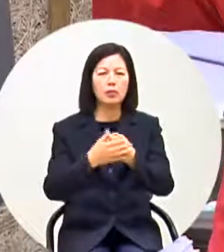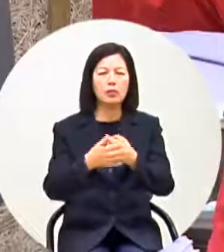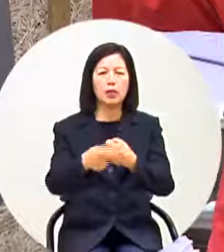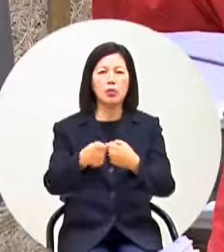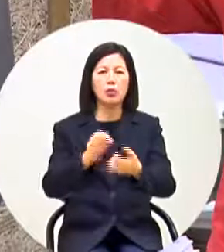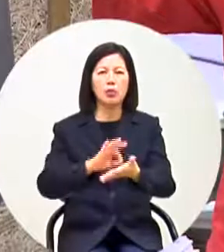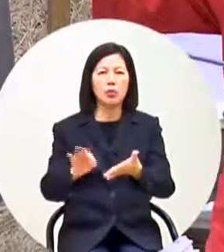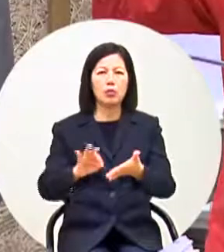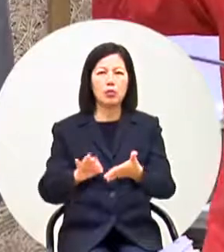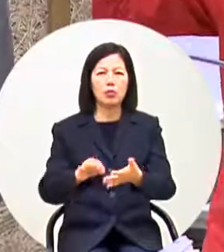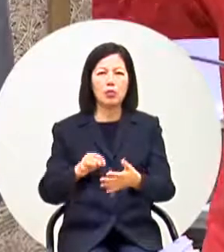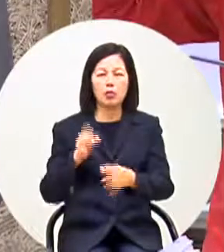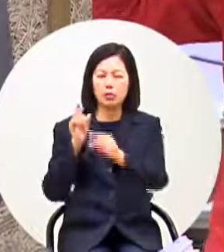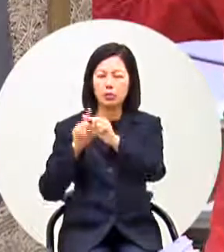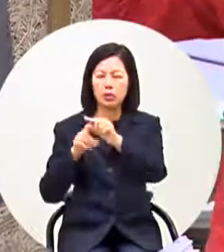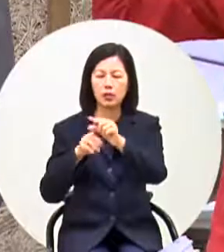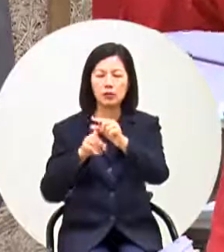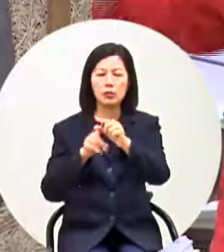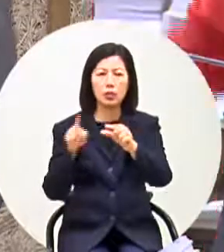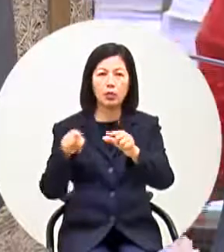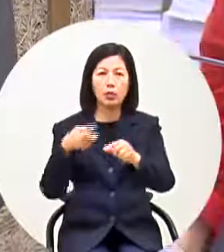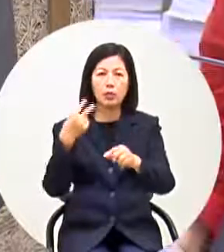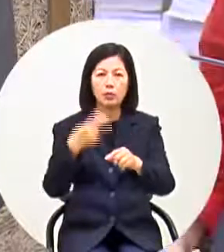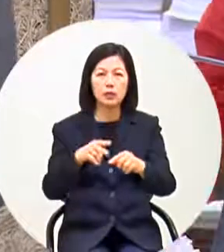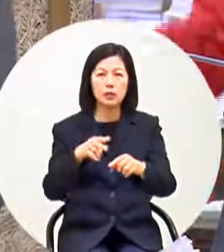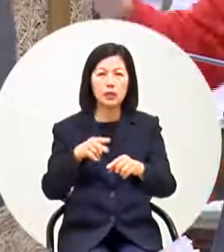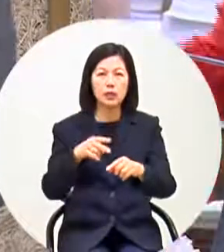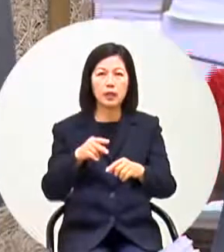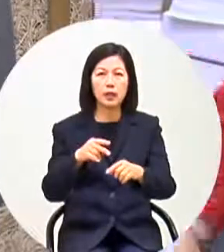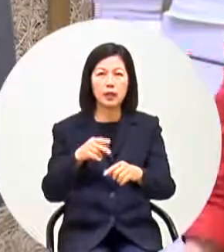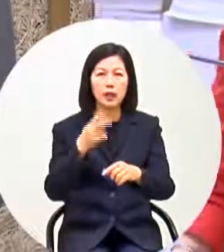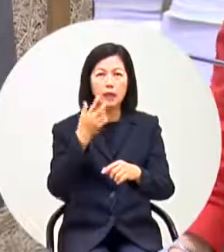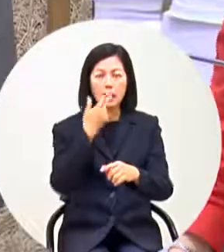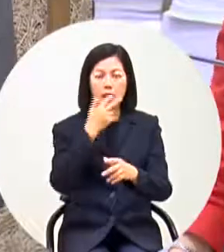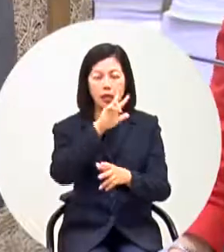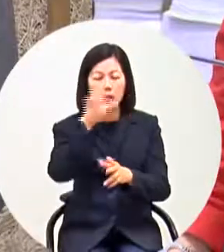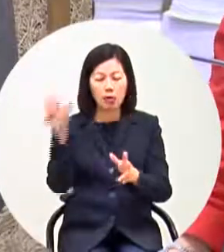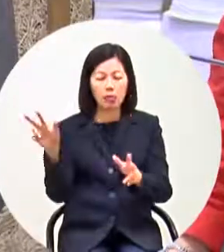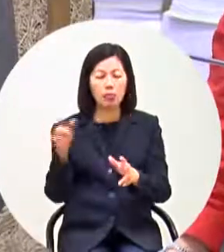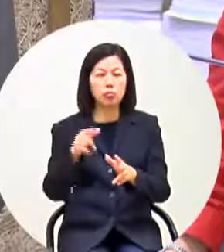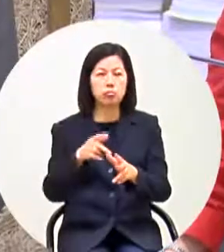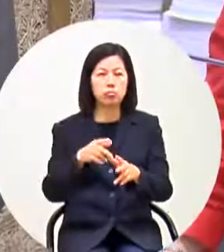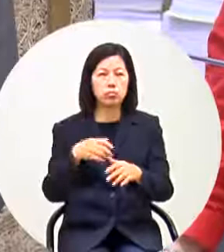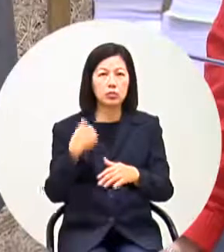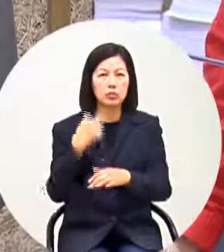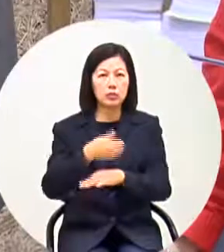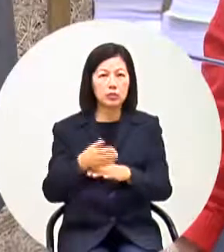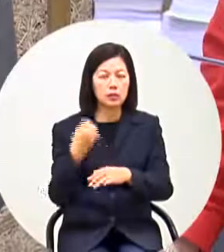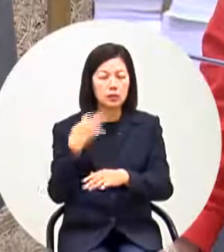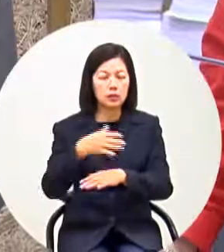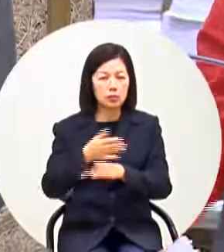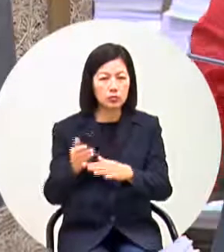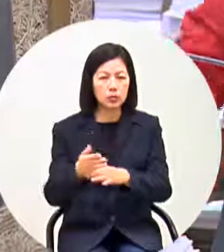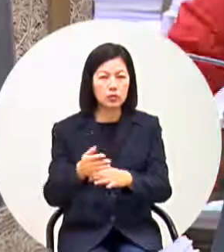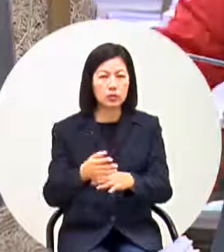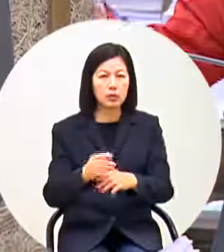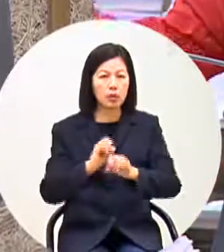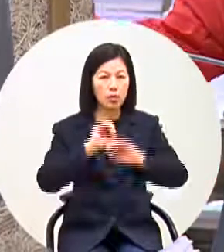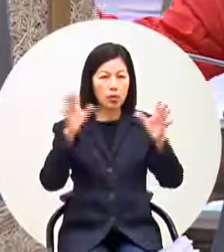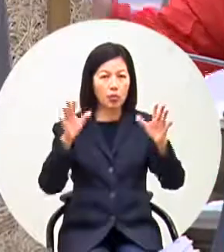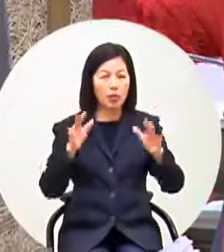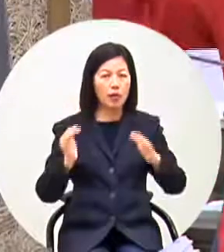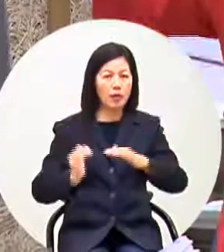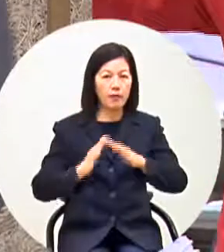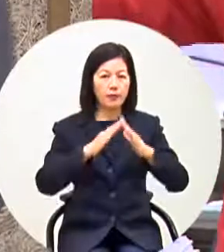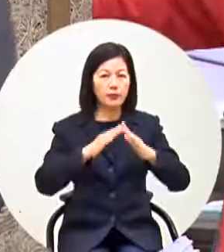中的黄埔，还有台中的光复新村，都做得很好啊。哦，